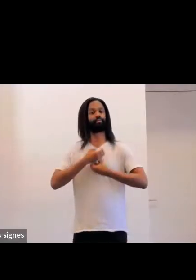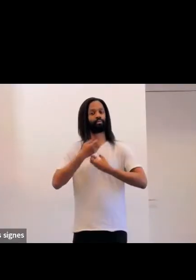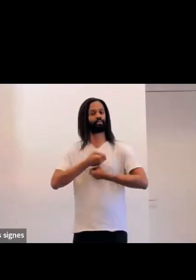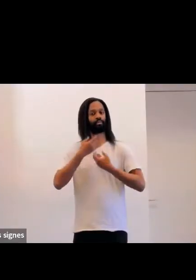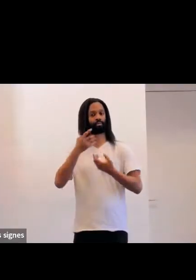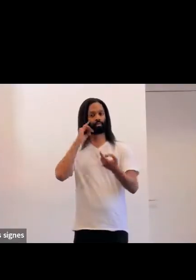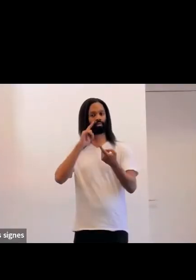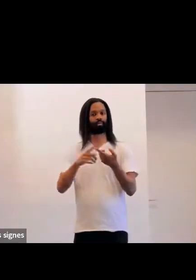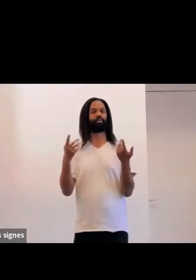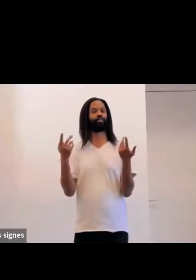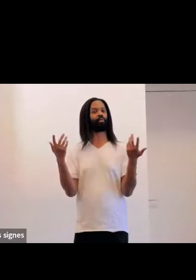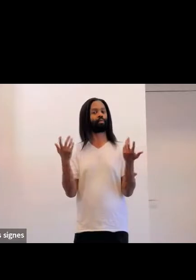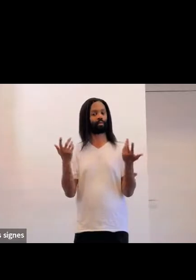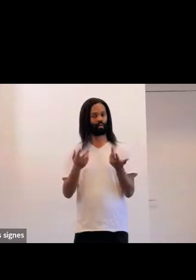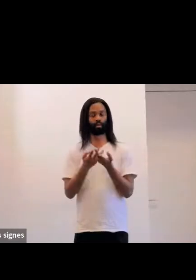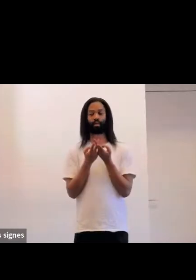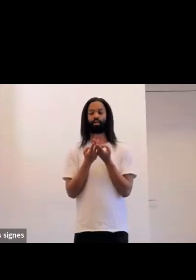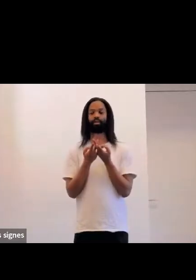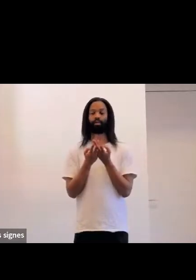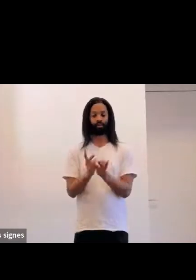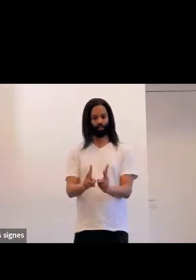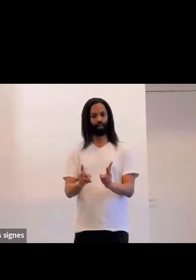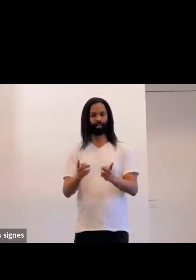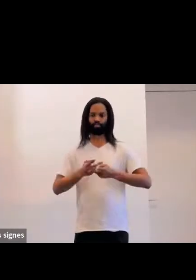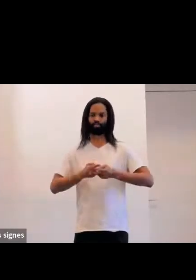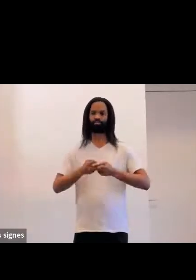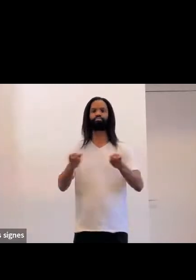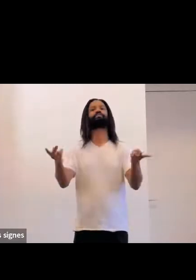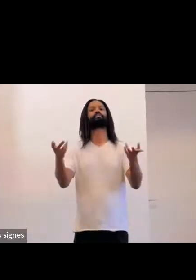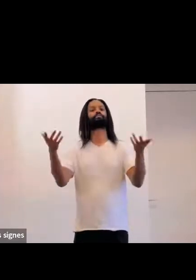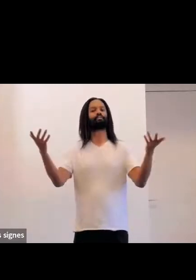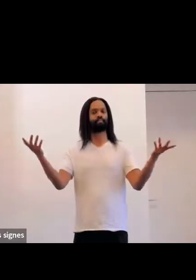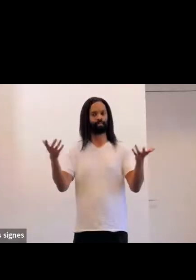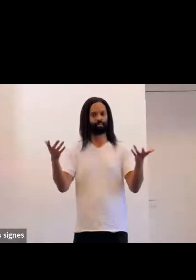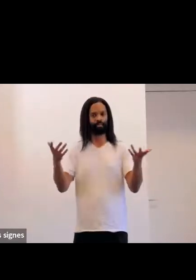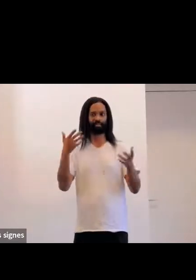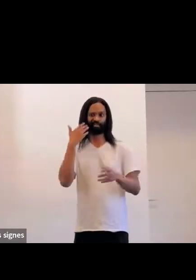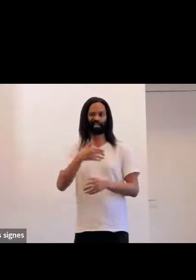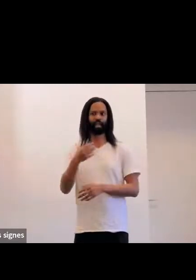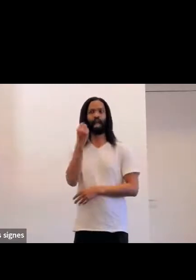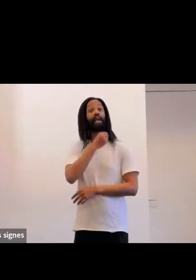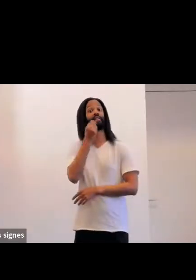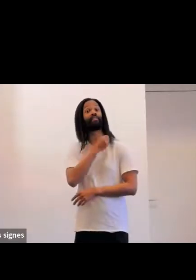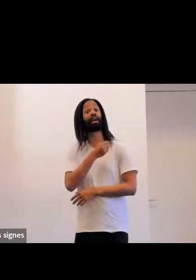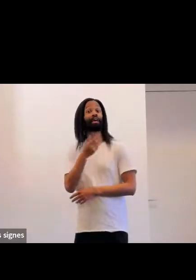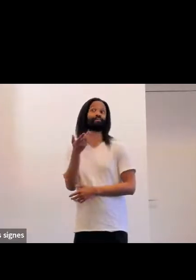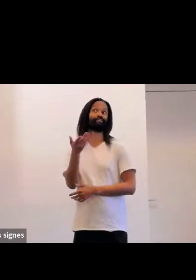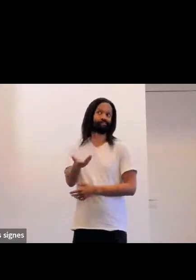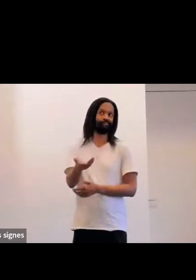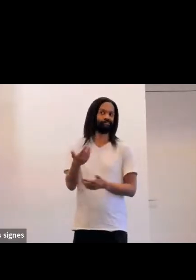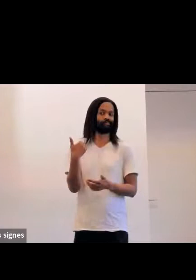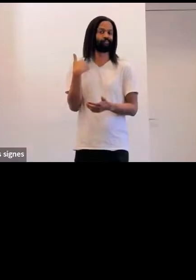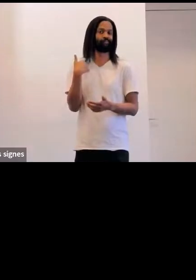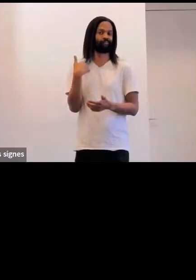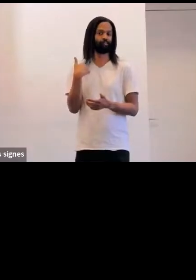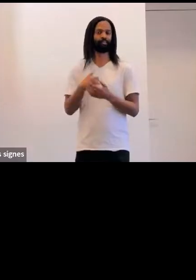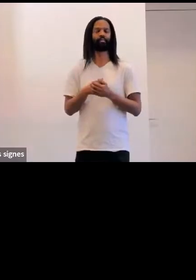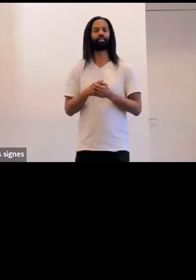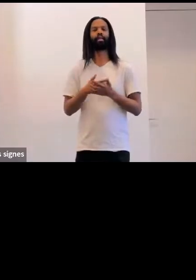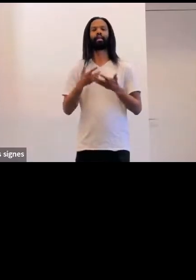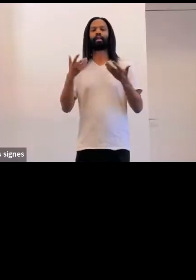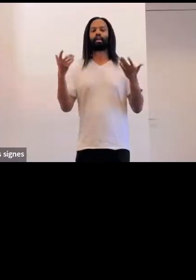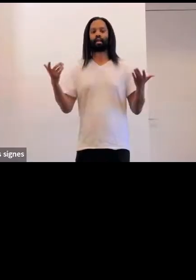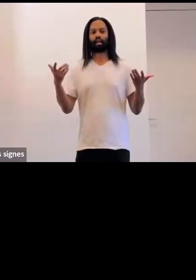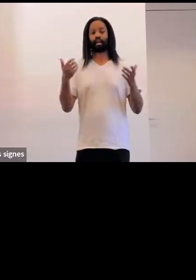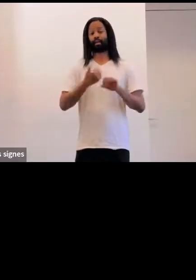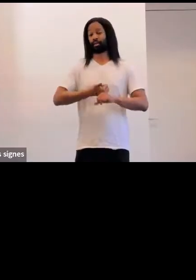début du retour de la saison hivernale. Nous avions l'année dernière d'ores et déjà mis à disposition